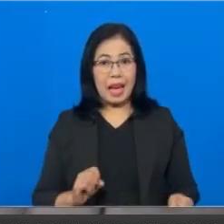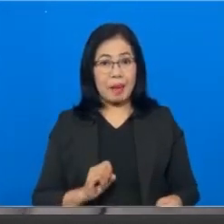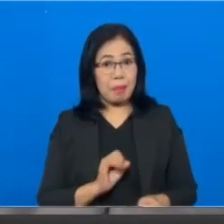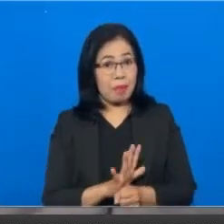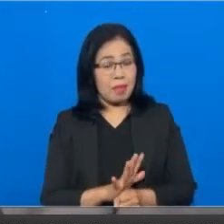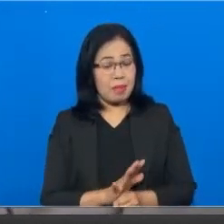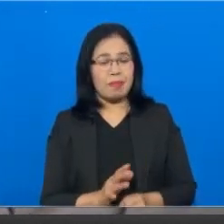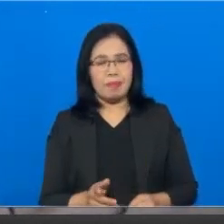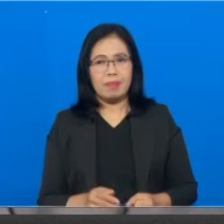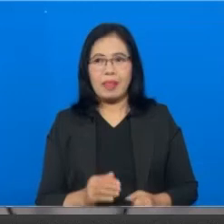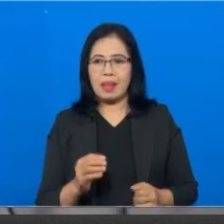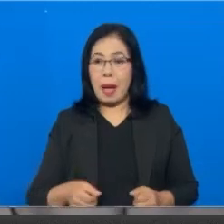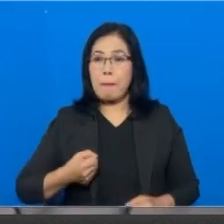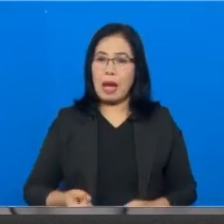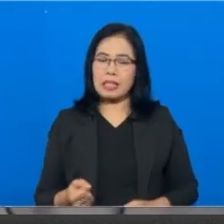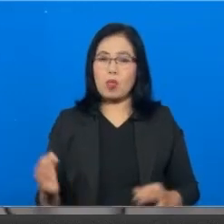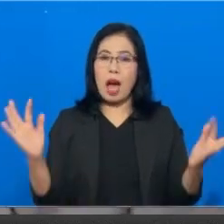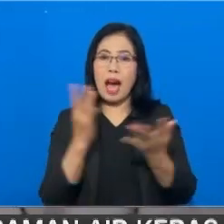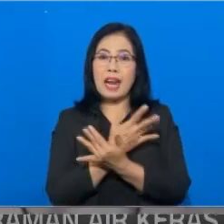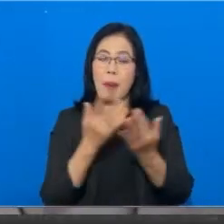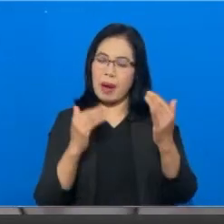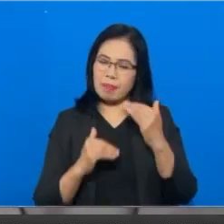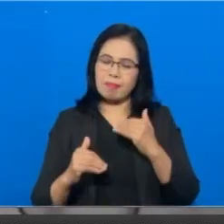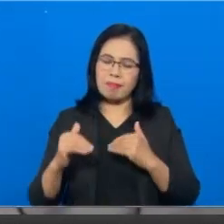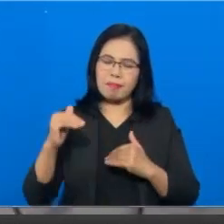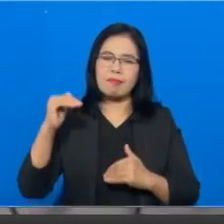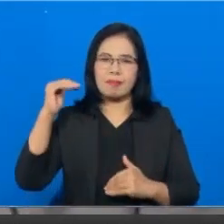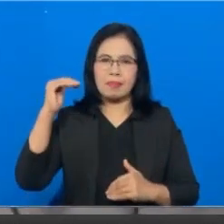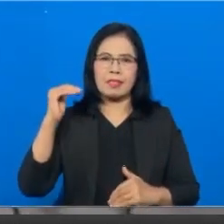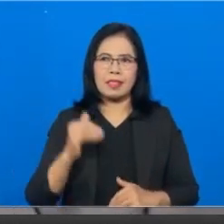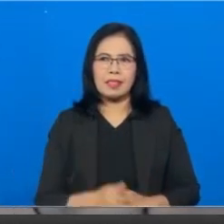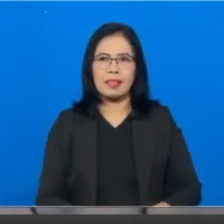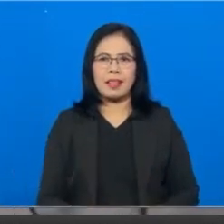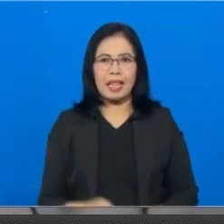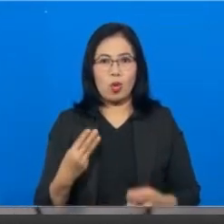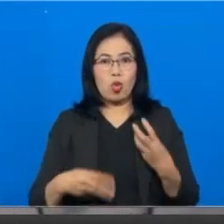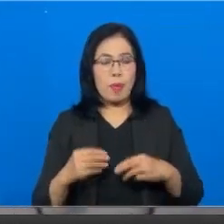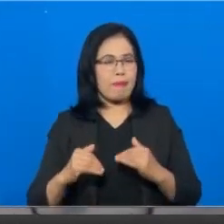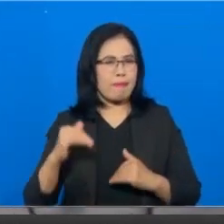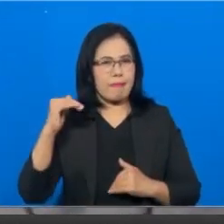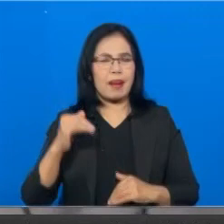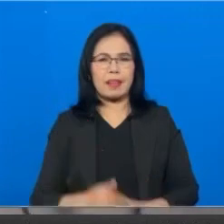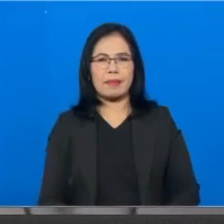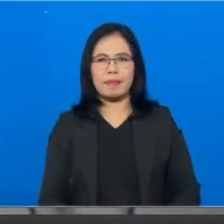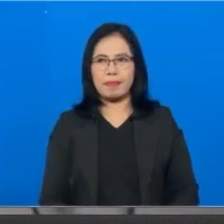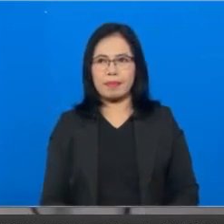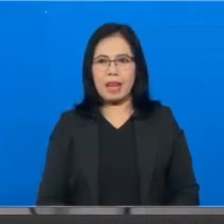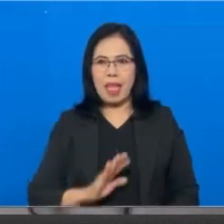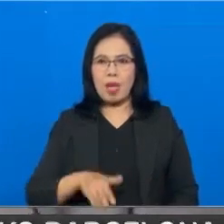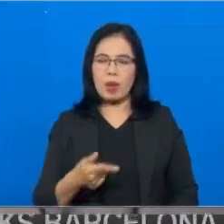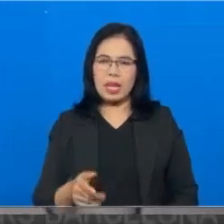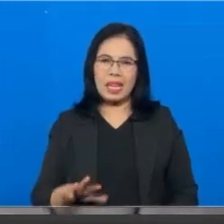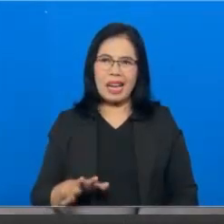mengalami peningkatan, pasar sudah mulai dibuka, ekonomi juga sudah mulai bangkit gitu. Tahun ini berarti ya mungkin